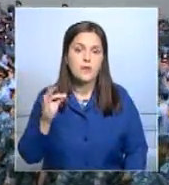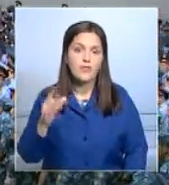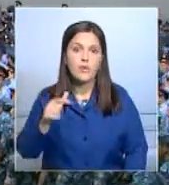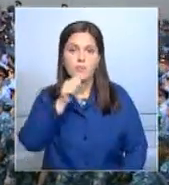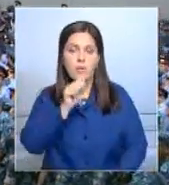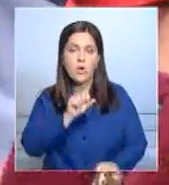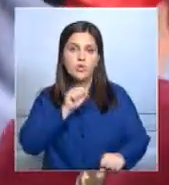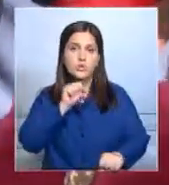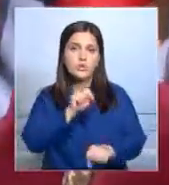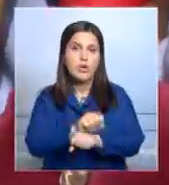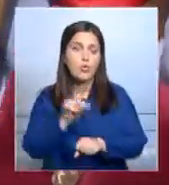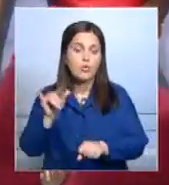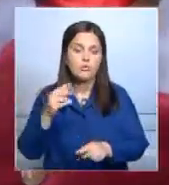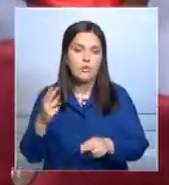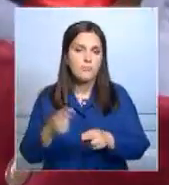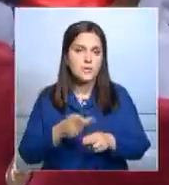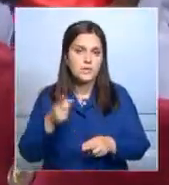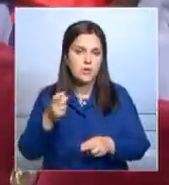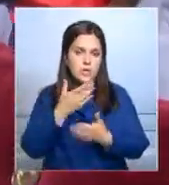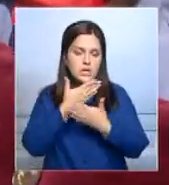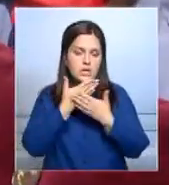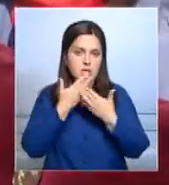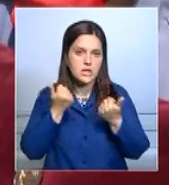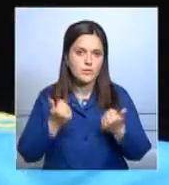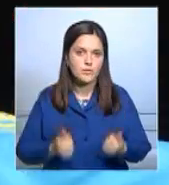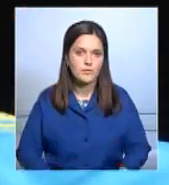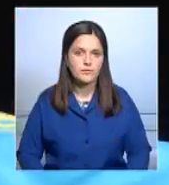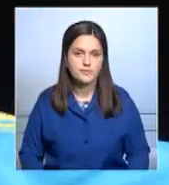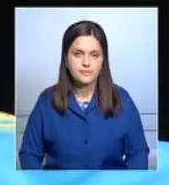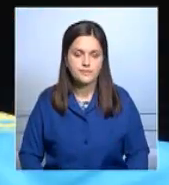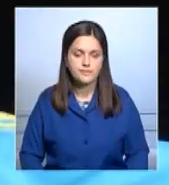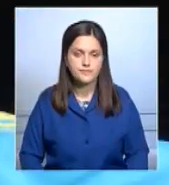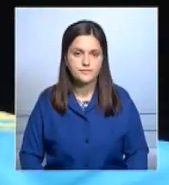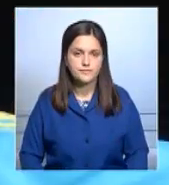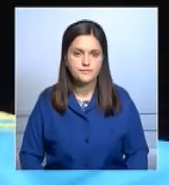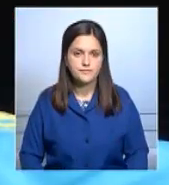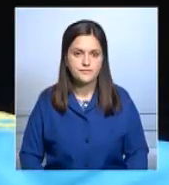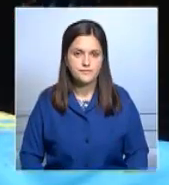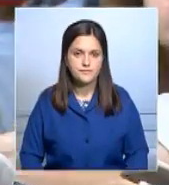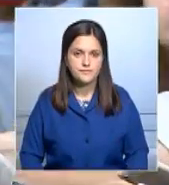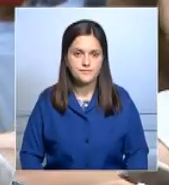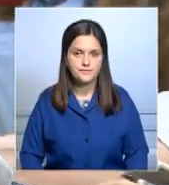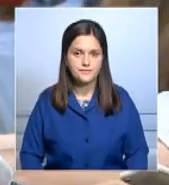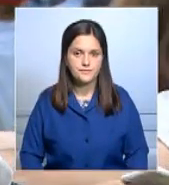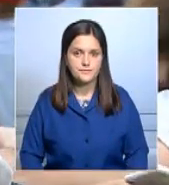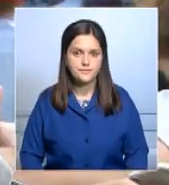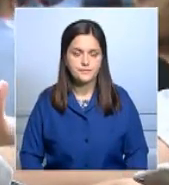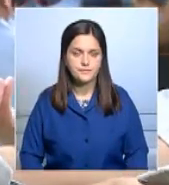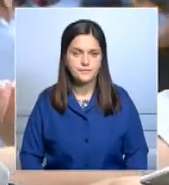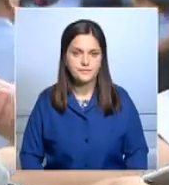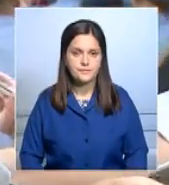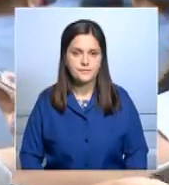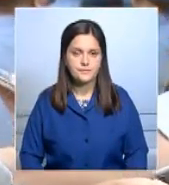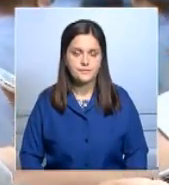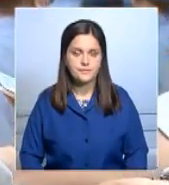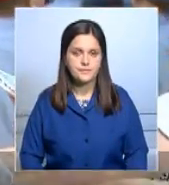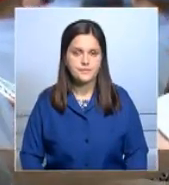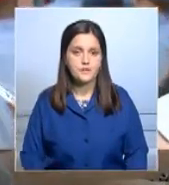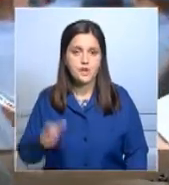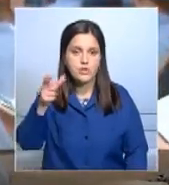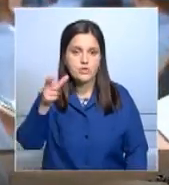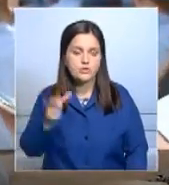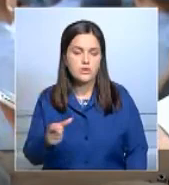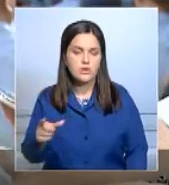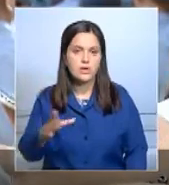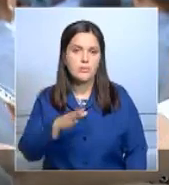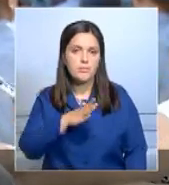стрелка, будучи безоружным. Арыстың азаматы. Он был человеком с